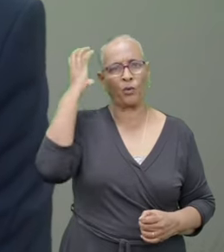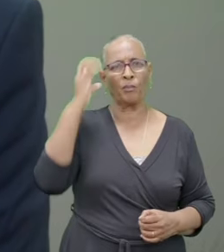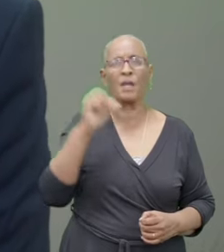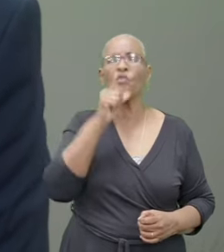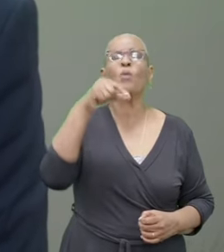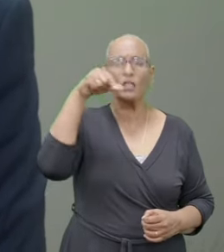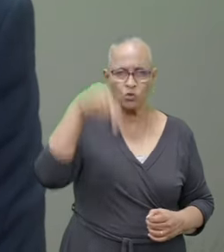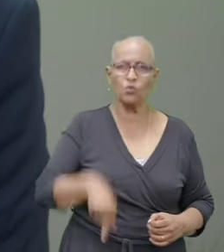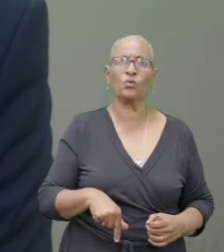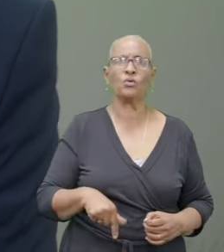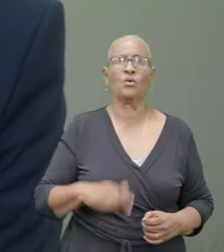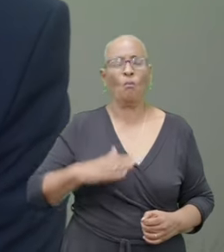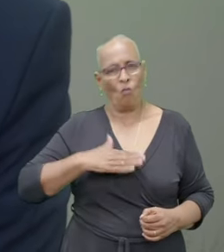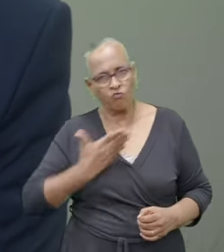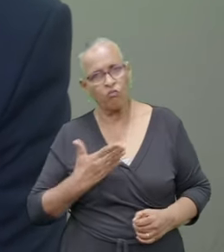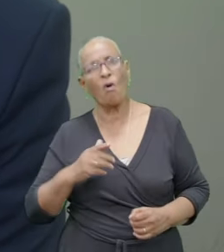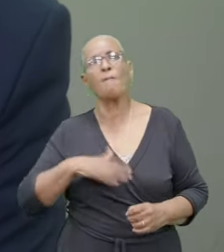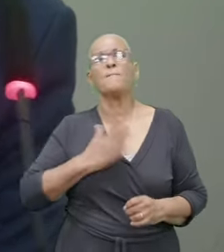NICU bevoegd bekwam.